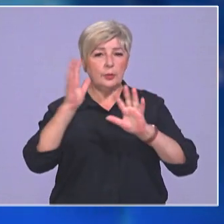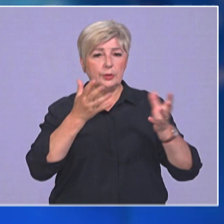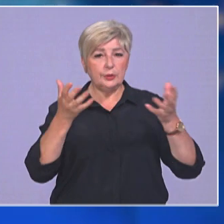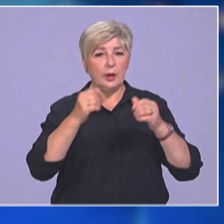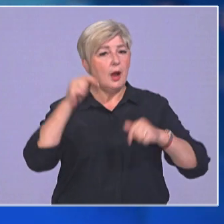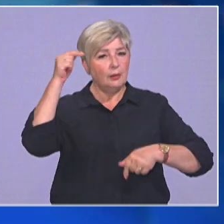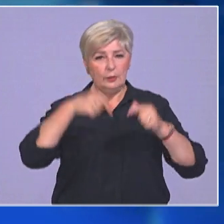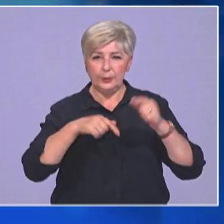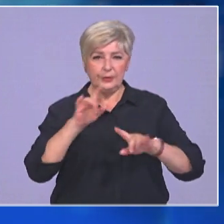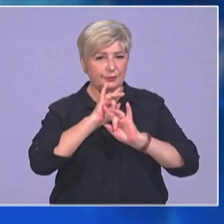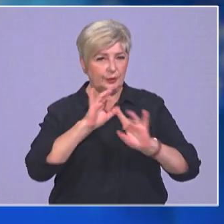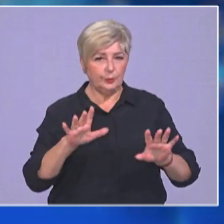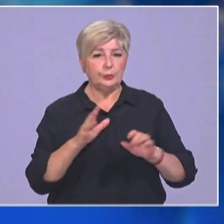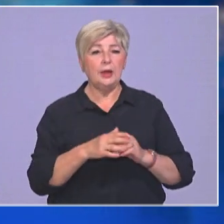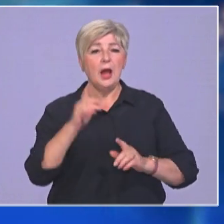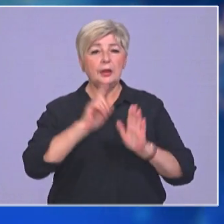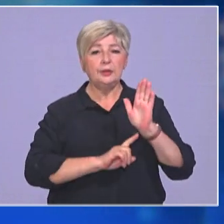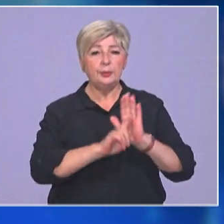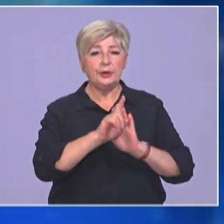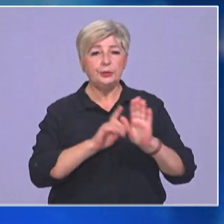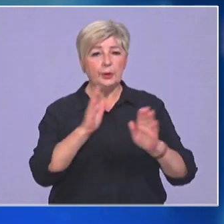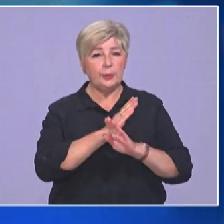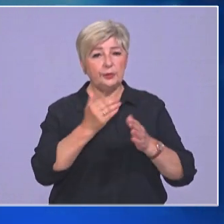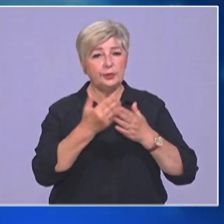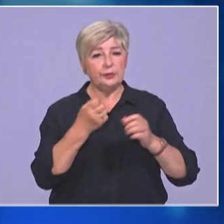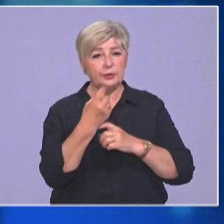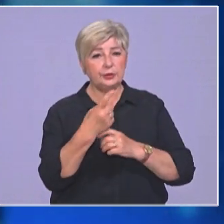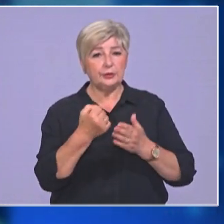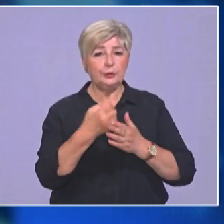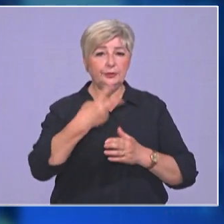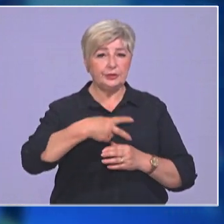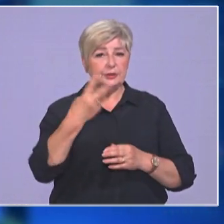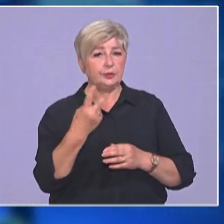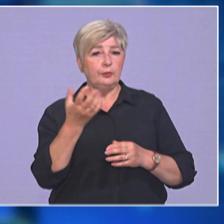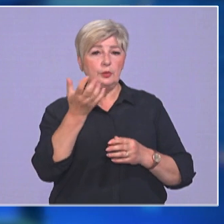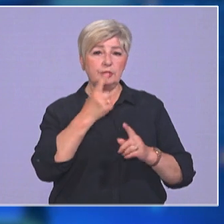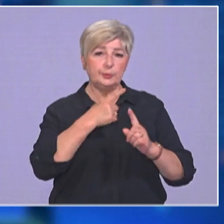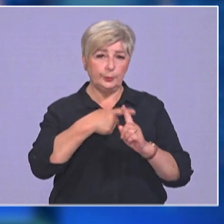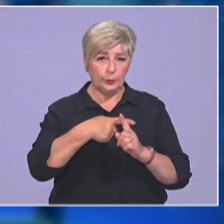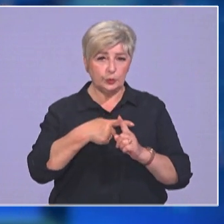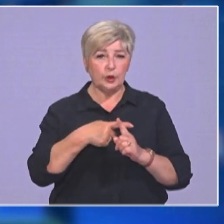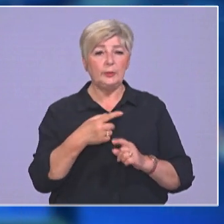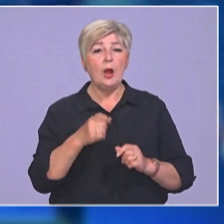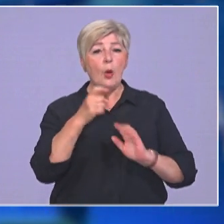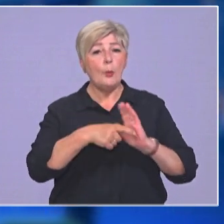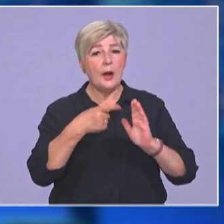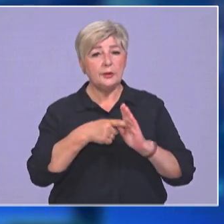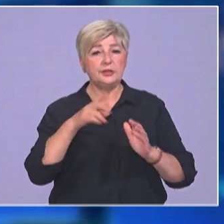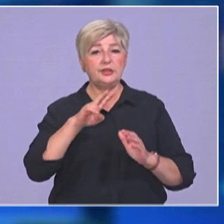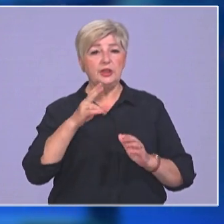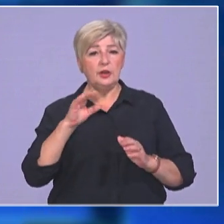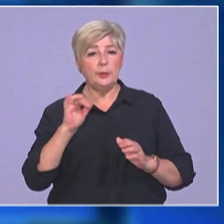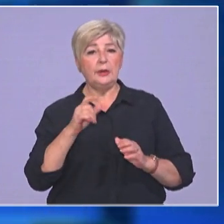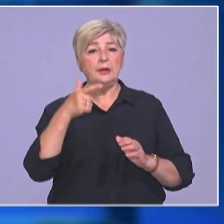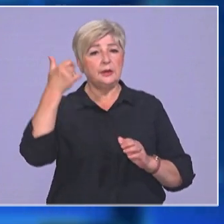опадів не передбачається. Температура повітря від 11 до 22 градусів з позначкою плюс. У Марганці,